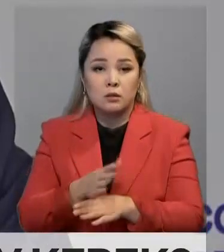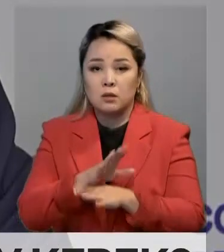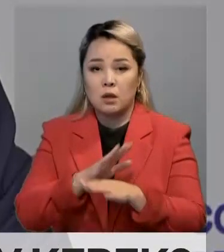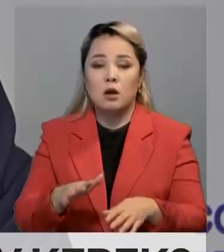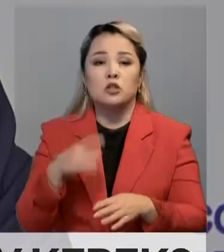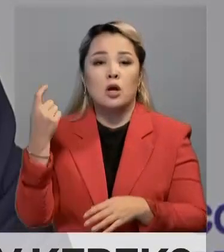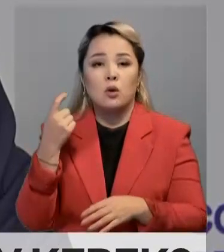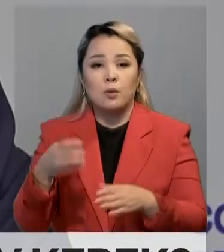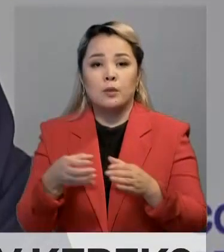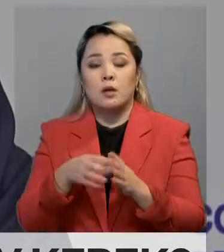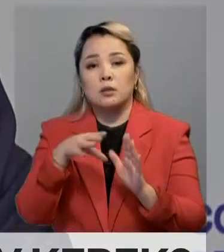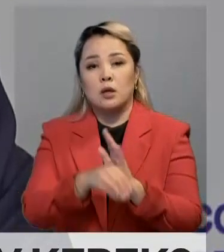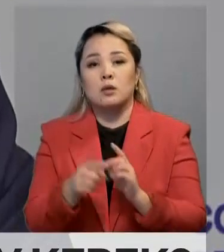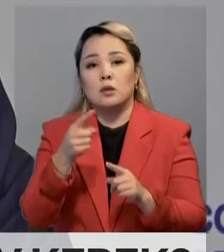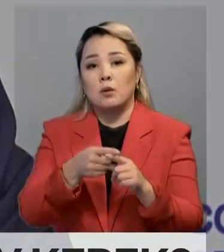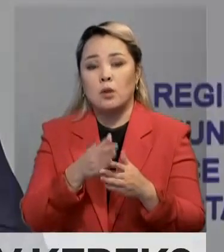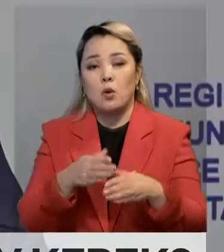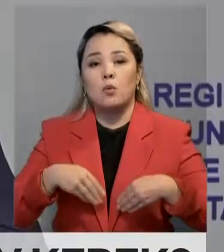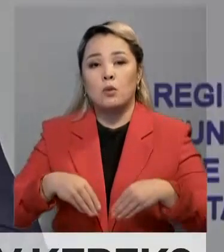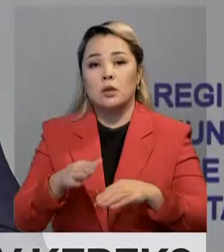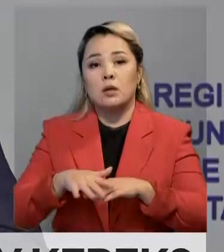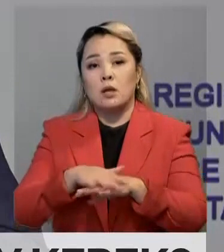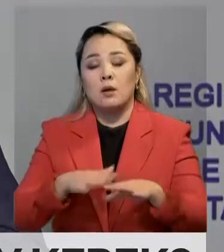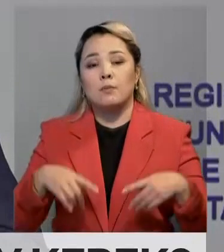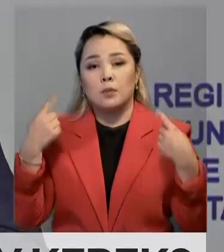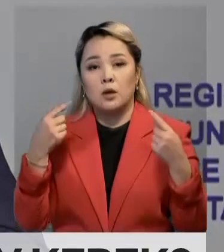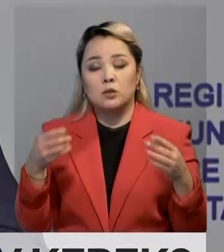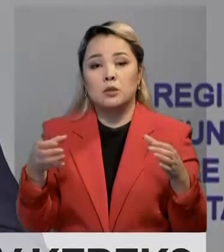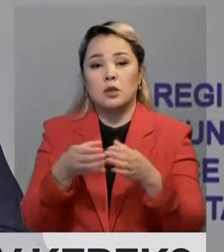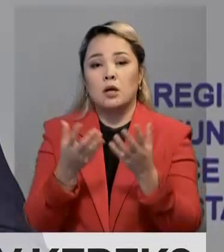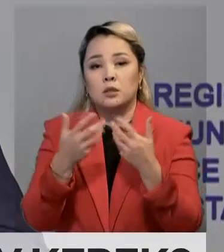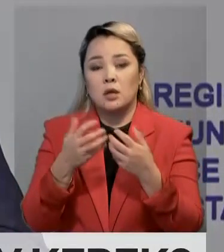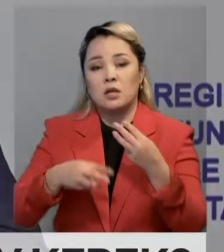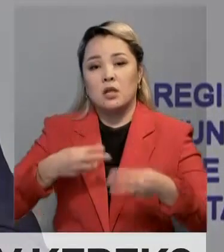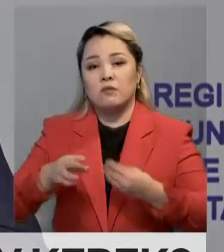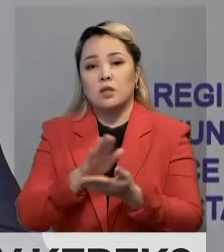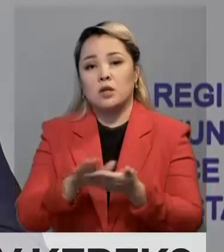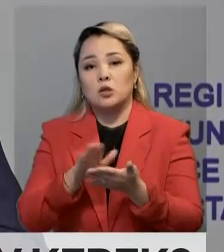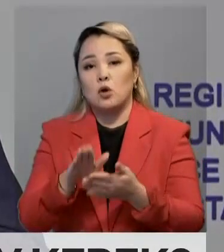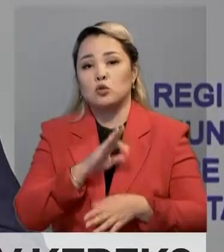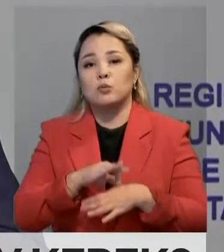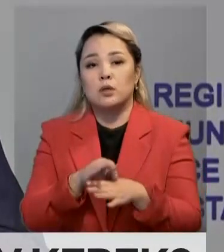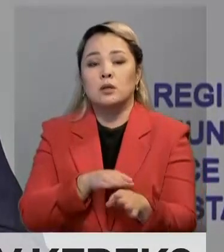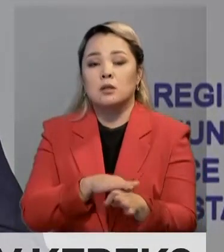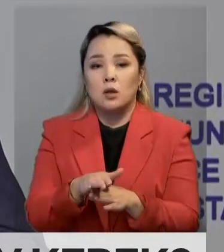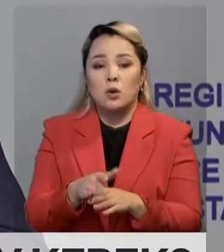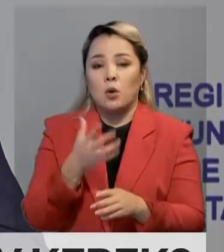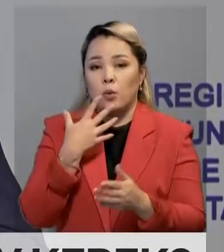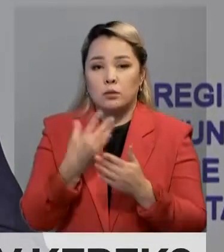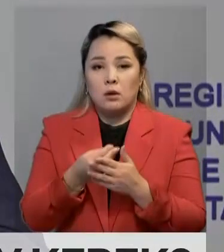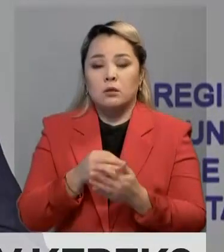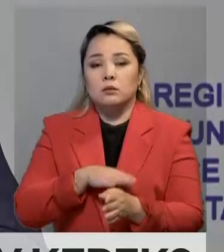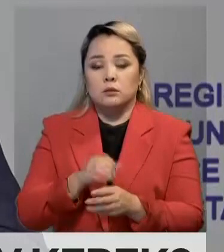шаруа қожалығының малына қосады. Қоражайға мал иелерінің есебінен жүргізілетін дезинфекциялық жұмыстар өз